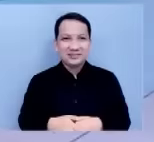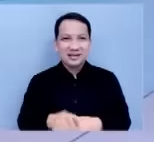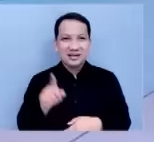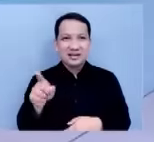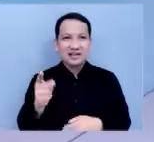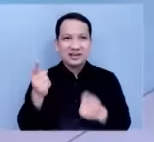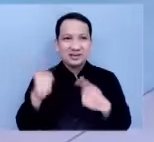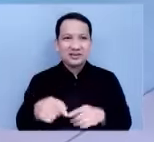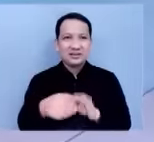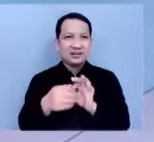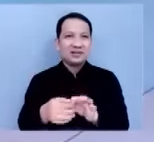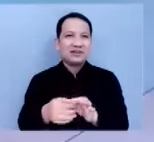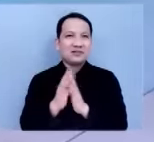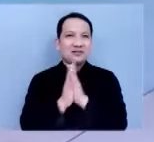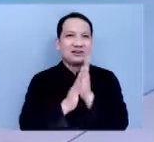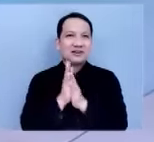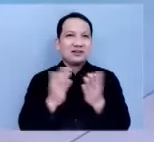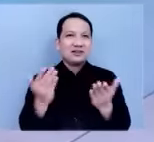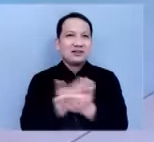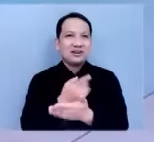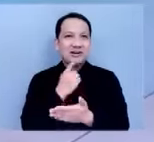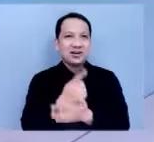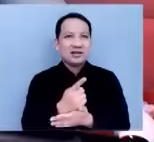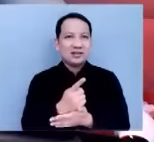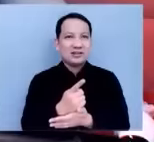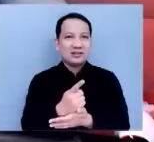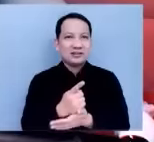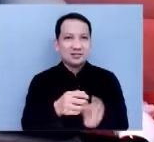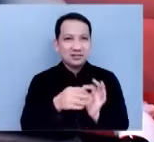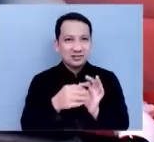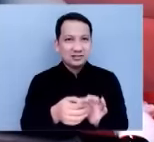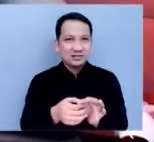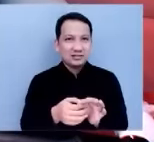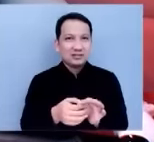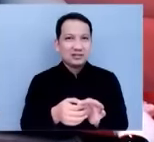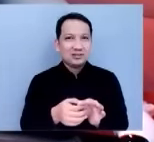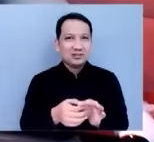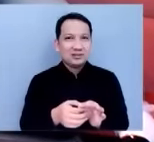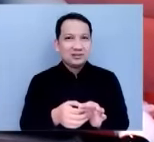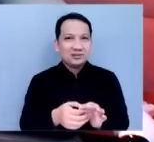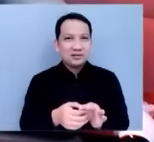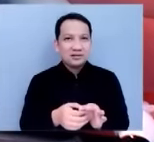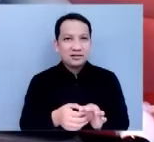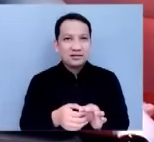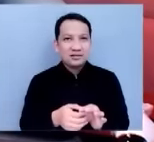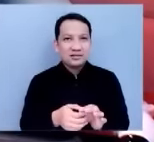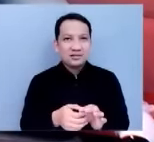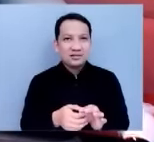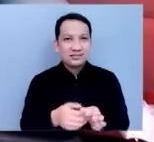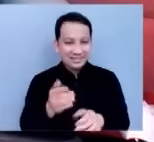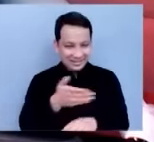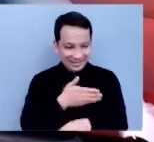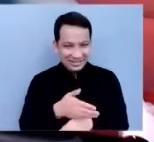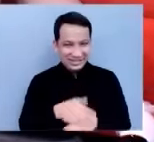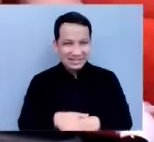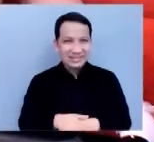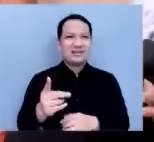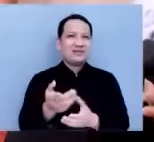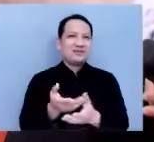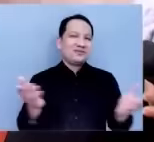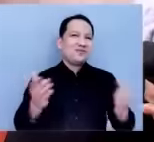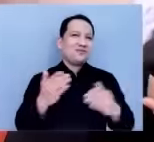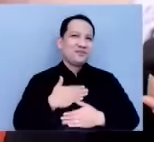tayong abangan mula sa ating Dubber Cuts. That's Justin. Right. Makakakanta ka ba? May isa